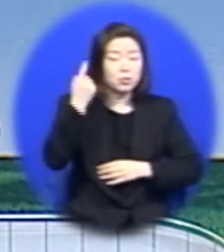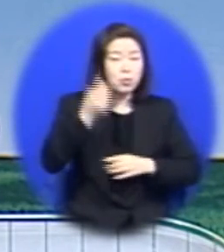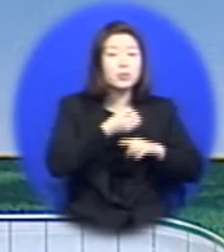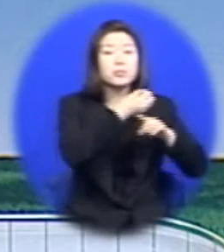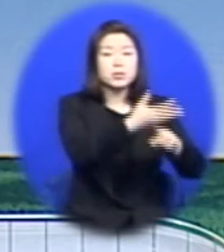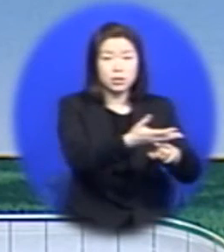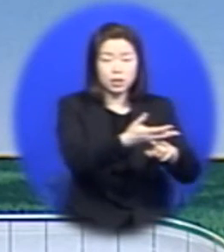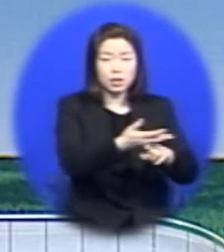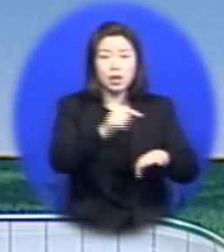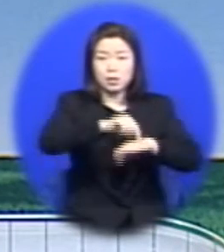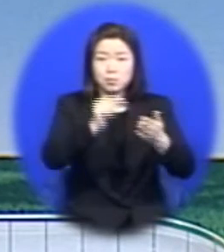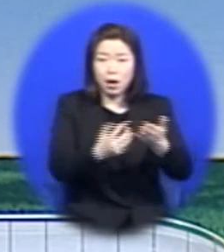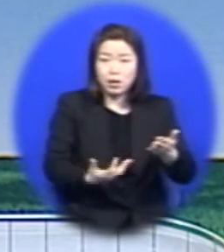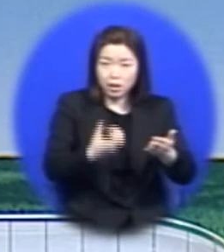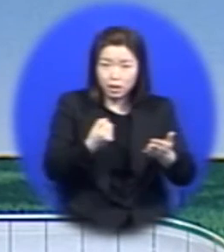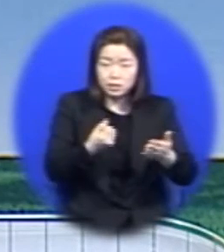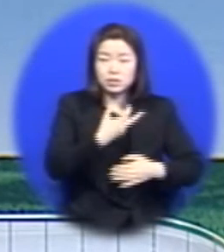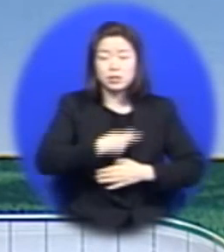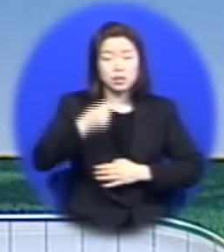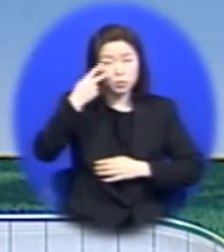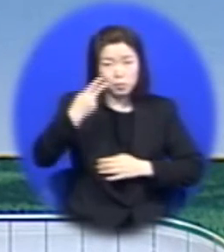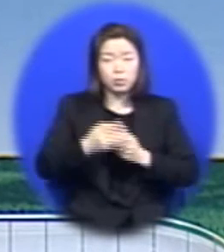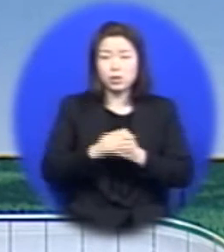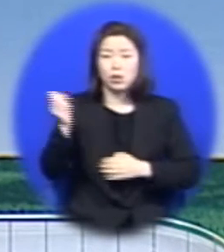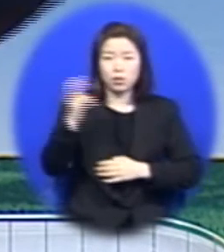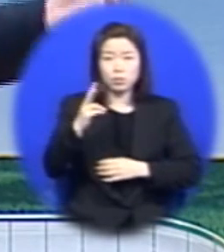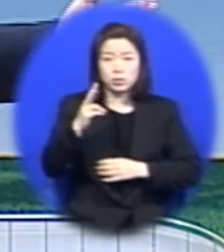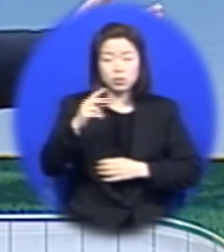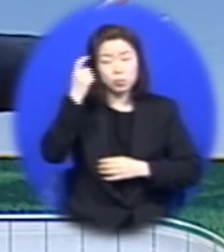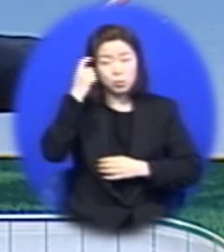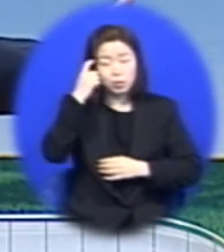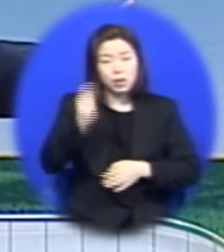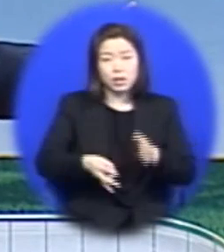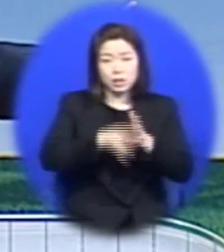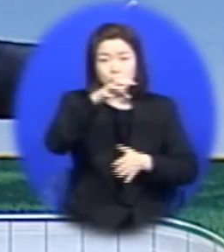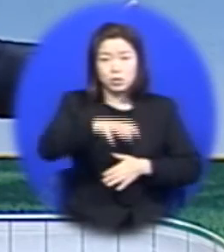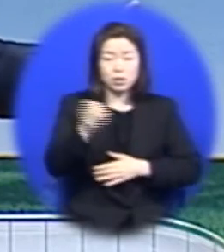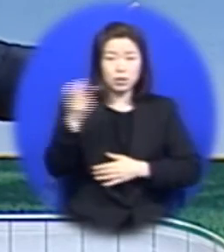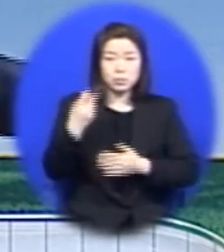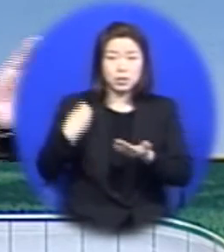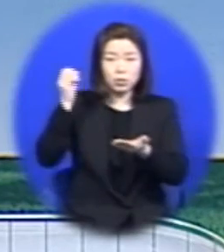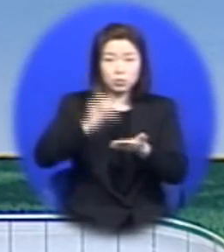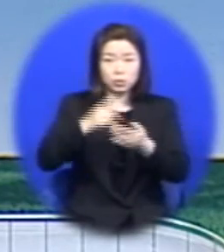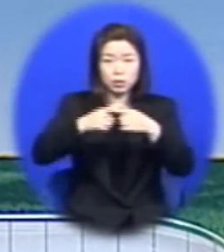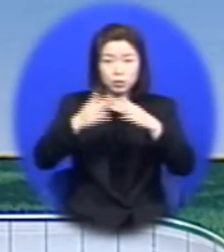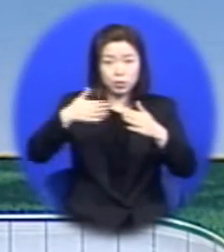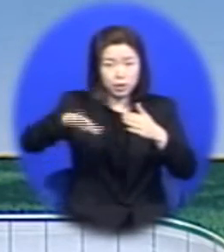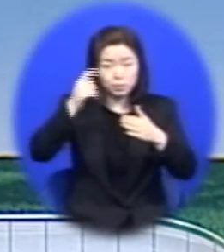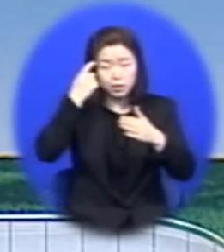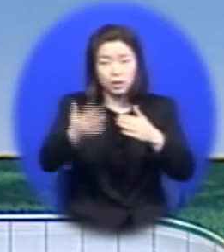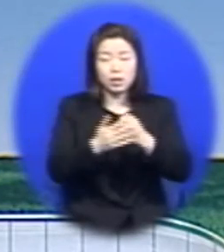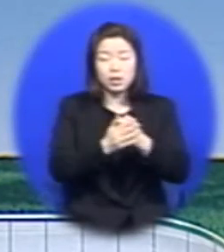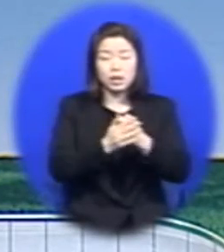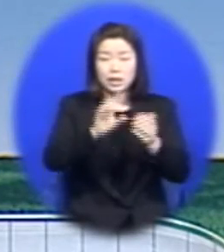그렇던 마음을 가지고 있는 사도 바울이 아니 왜 갑자기 예루살렘 교회로 다시 돌아갑니까? 그렇게 시간이 많습니까?